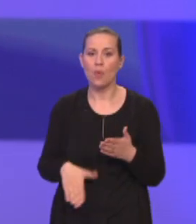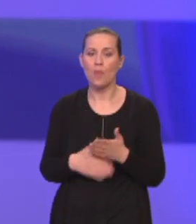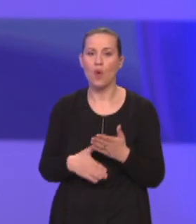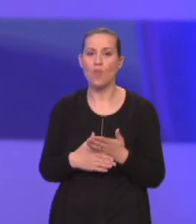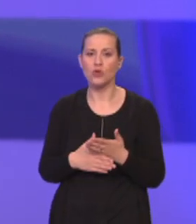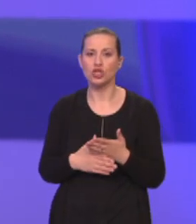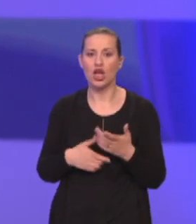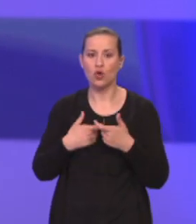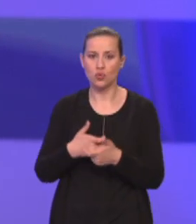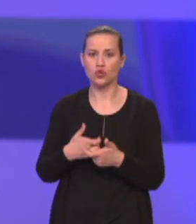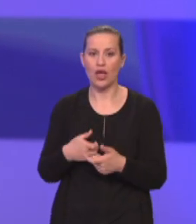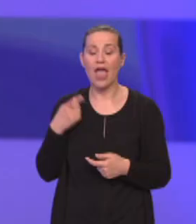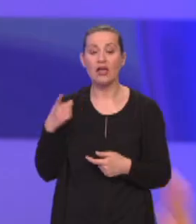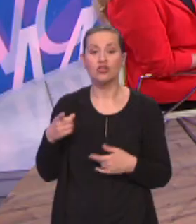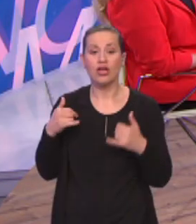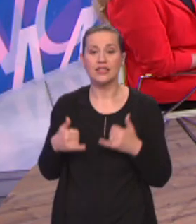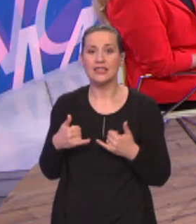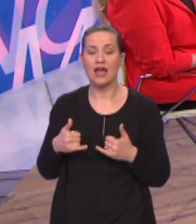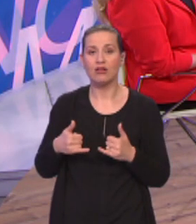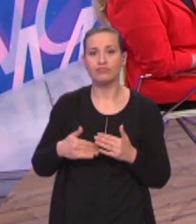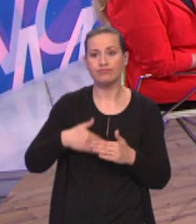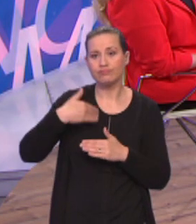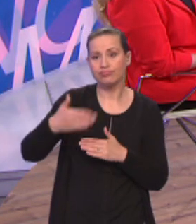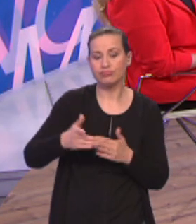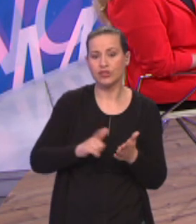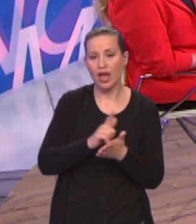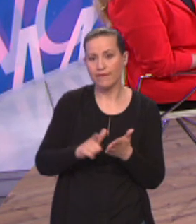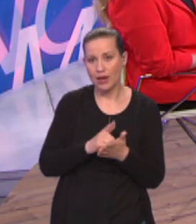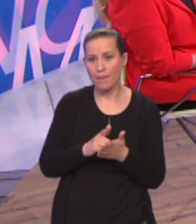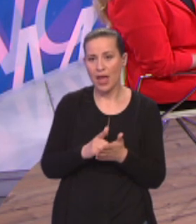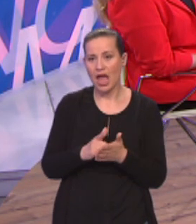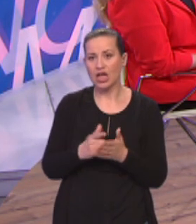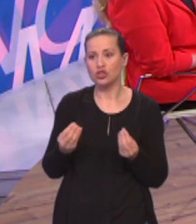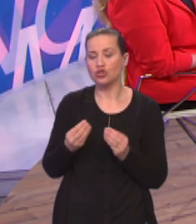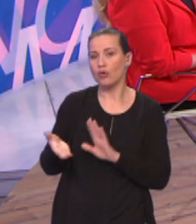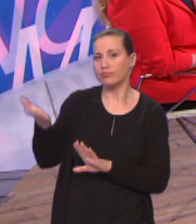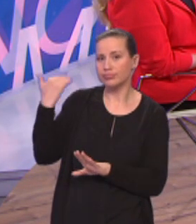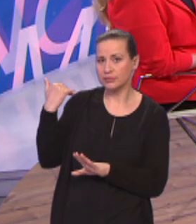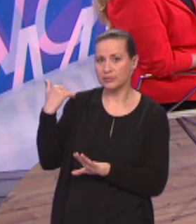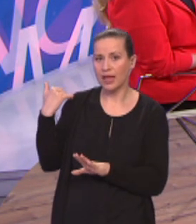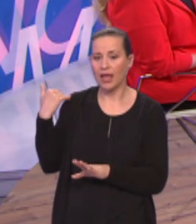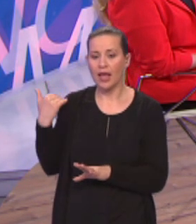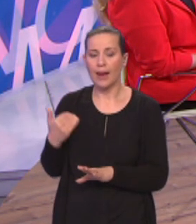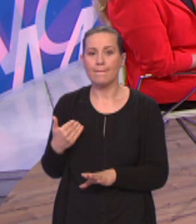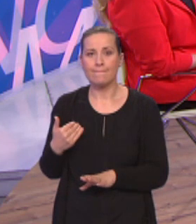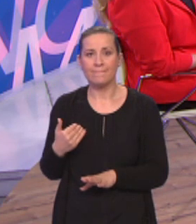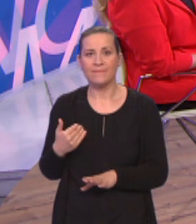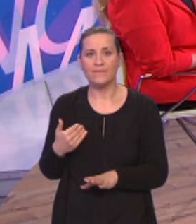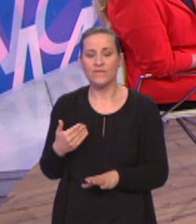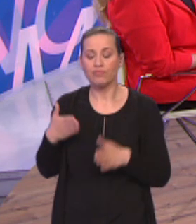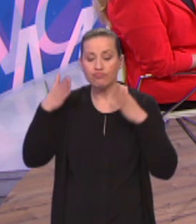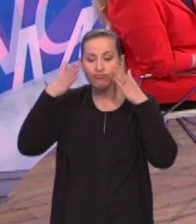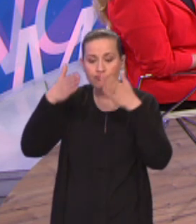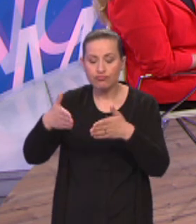naše usluge. I to nam je sad u ovom sljedećem periodu i periodu koji je iza nas, dom je u fokusu svega